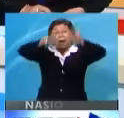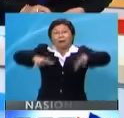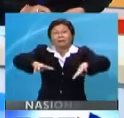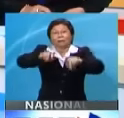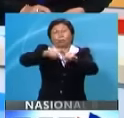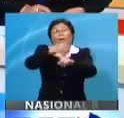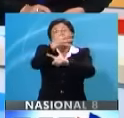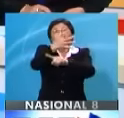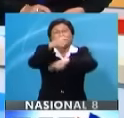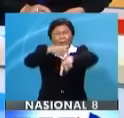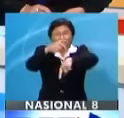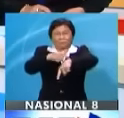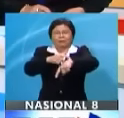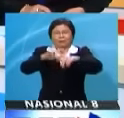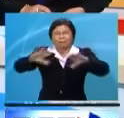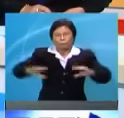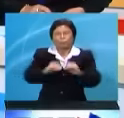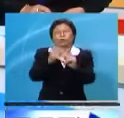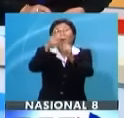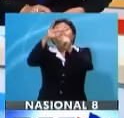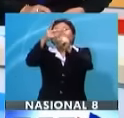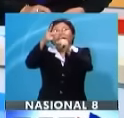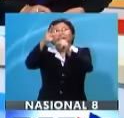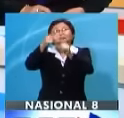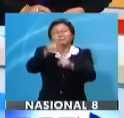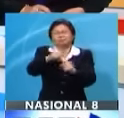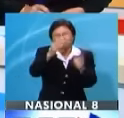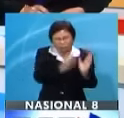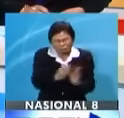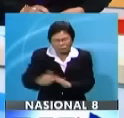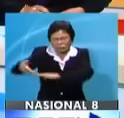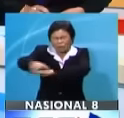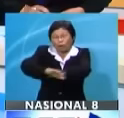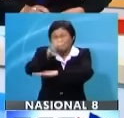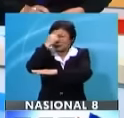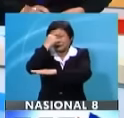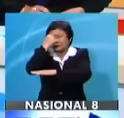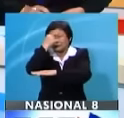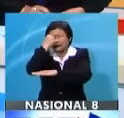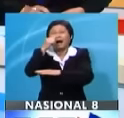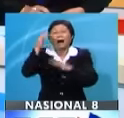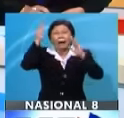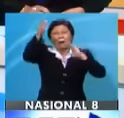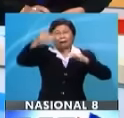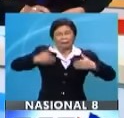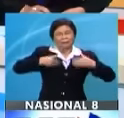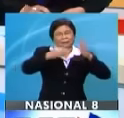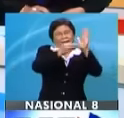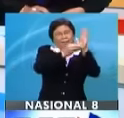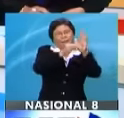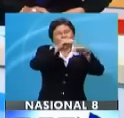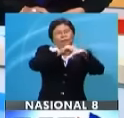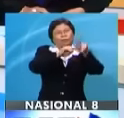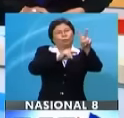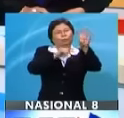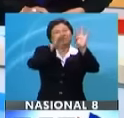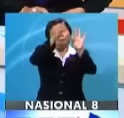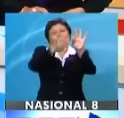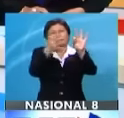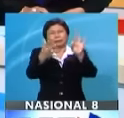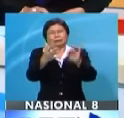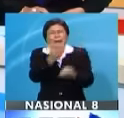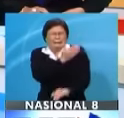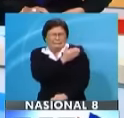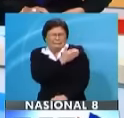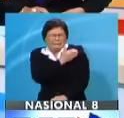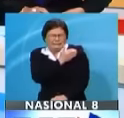diadakan semasa mesyuarat khas mengenai migrasi tidak teratur di Lautan Hindi diadakan di Bangkok pada 29 Mei ini. Apapun setakat ini desakan